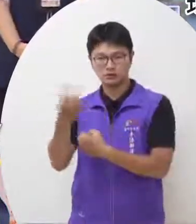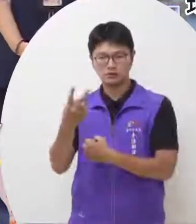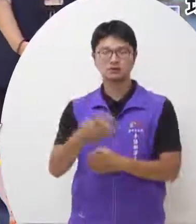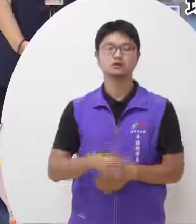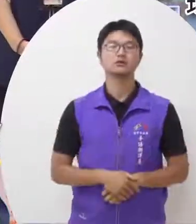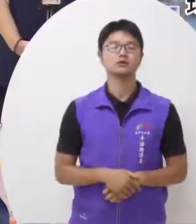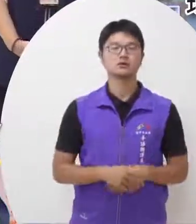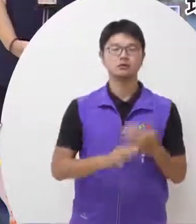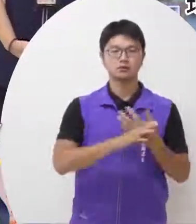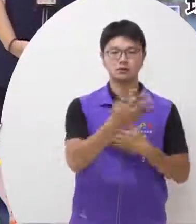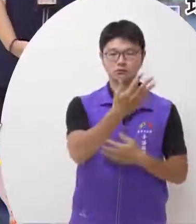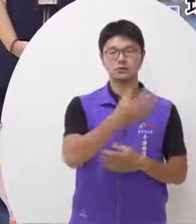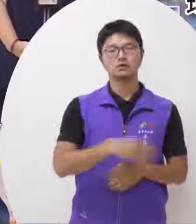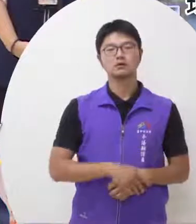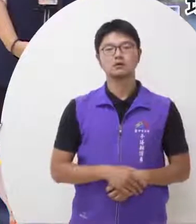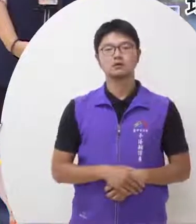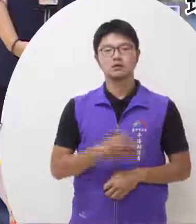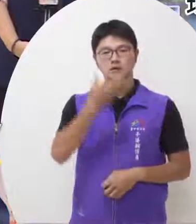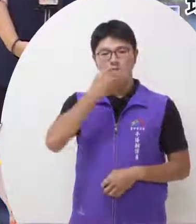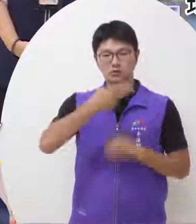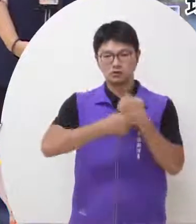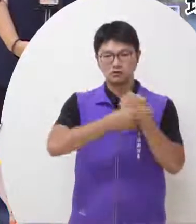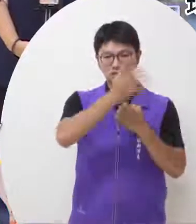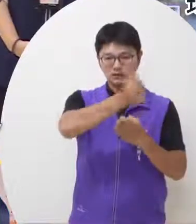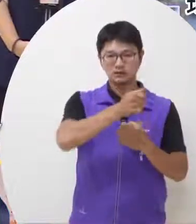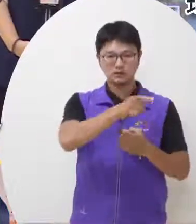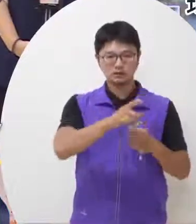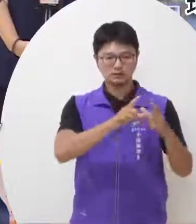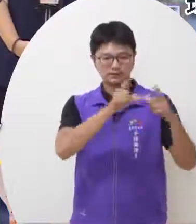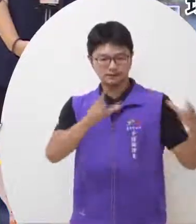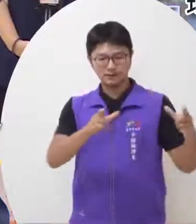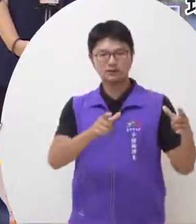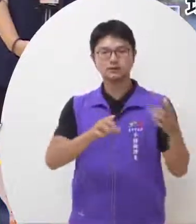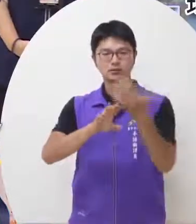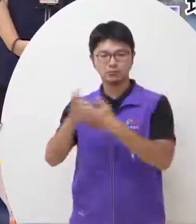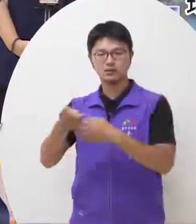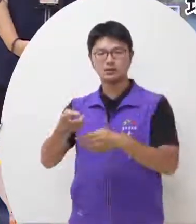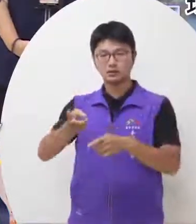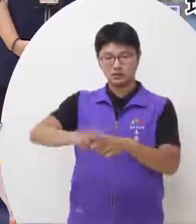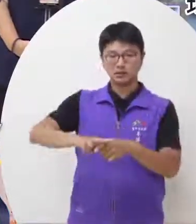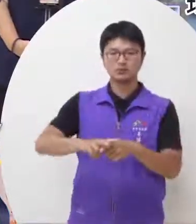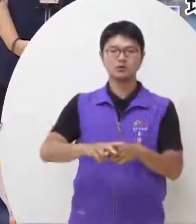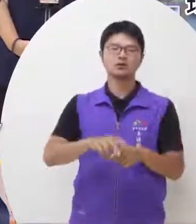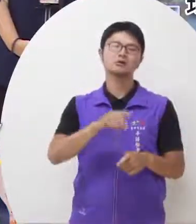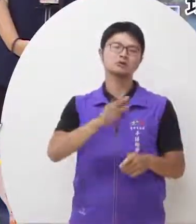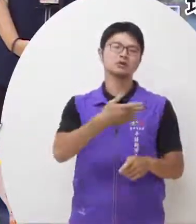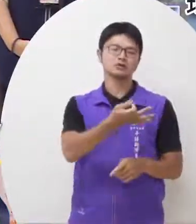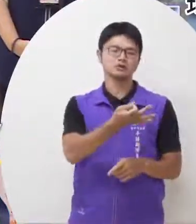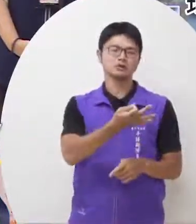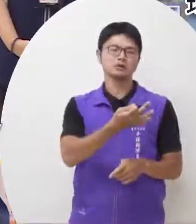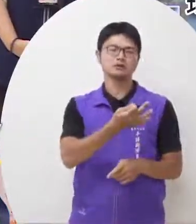然，虽然冯里长是人家的2倍哦，但是也是只有30几万，